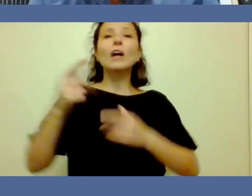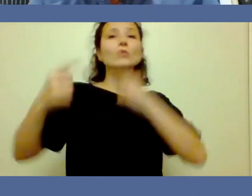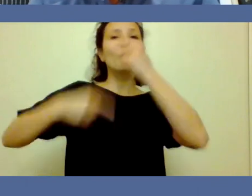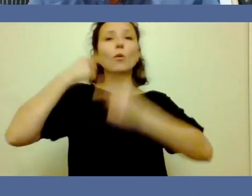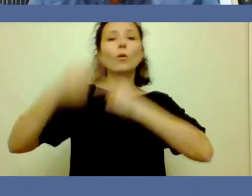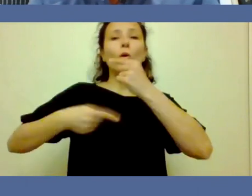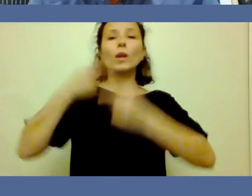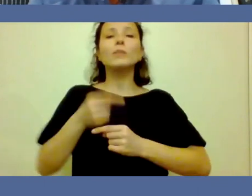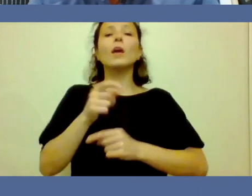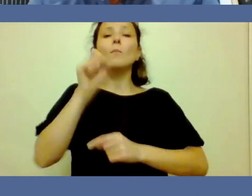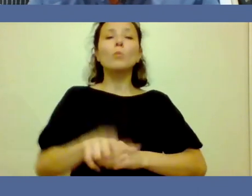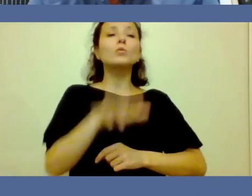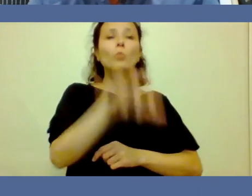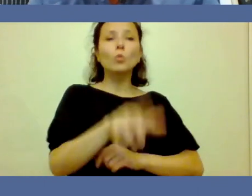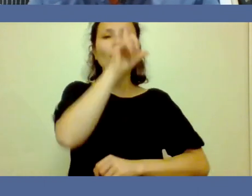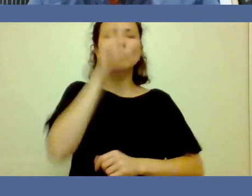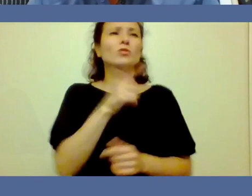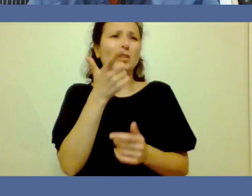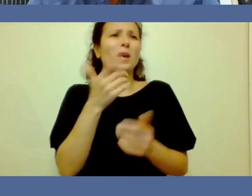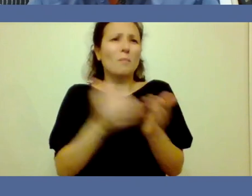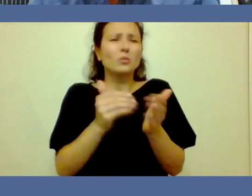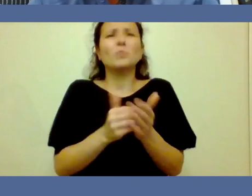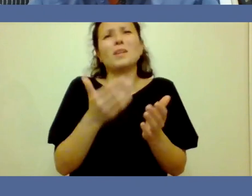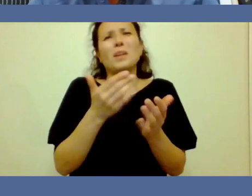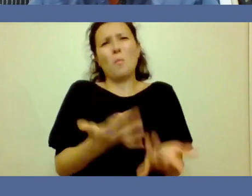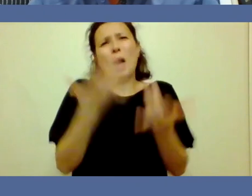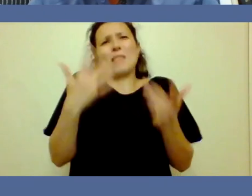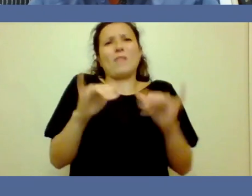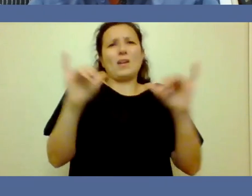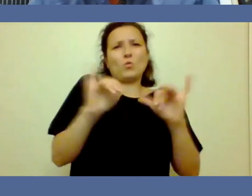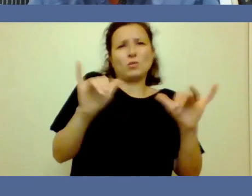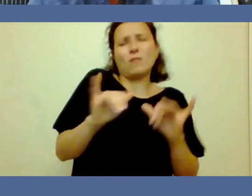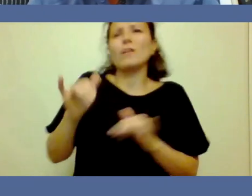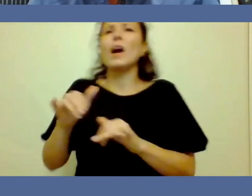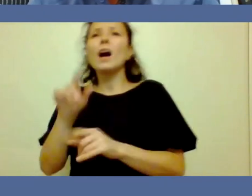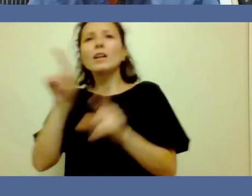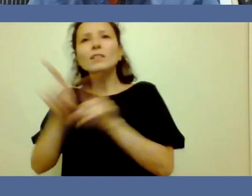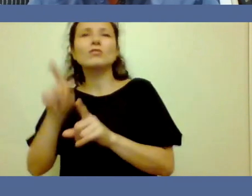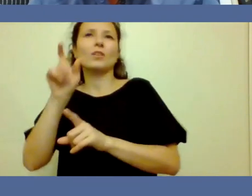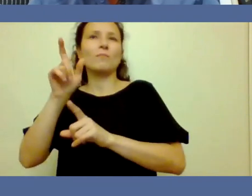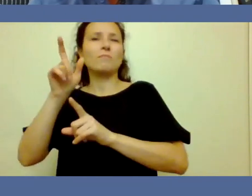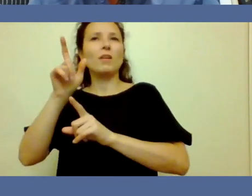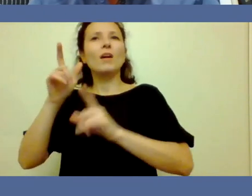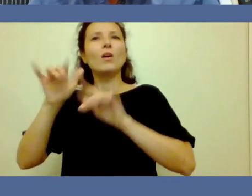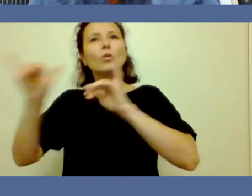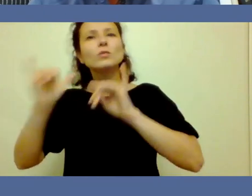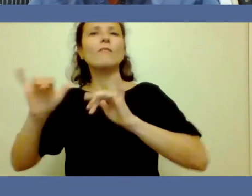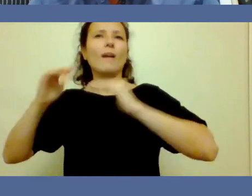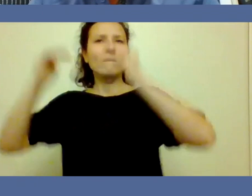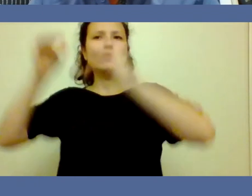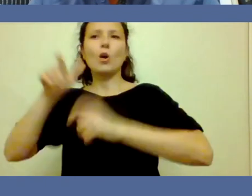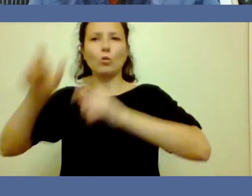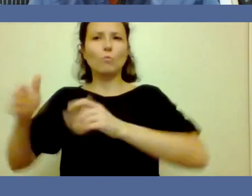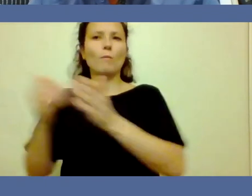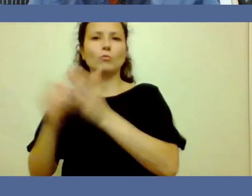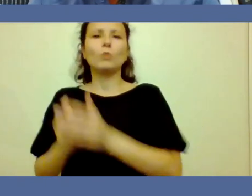potrzebują prostszej rozrywki i tacy, którzy wolą wysmakowaną rozrywkę. Są też tacy, którzy raz chodzą do bardziej